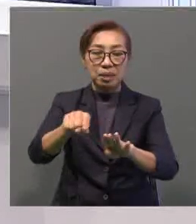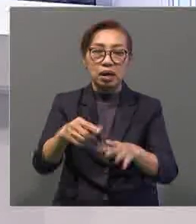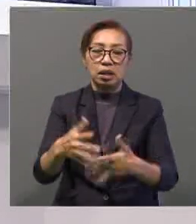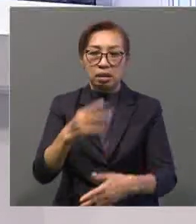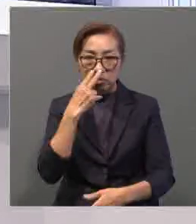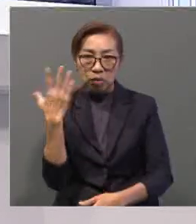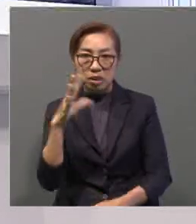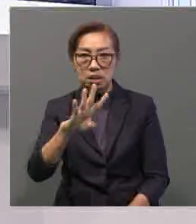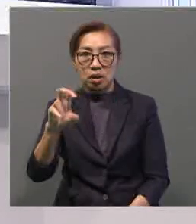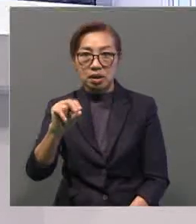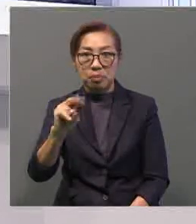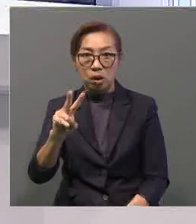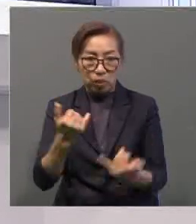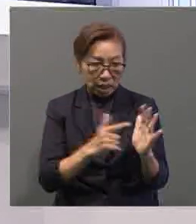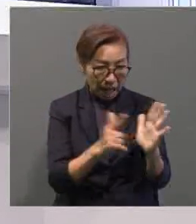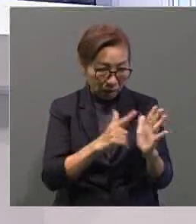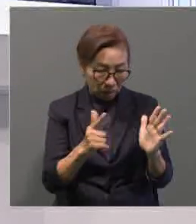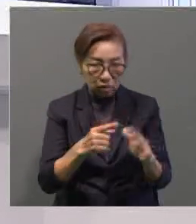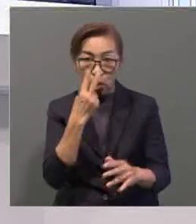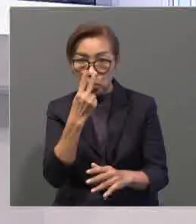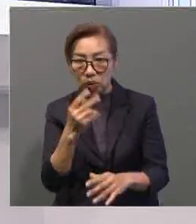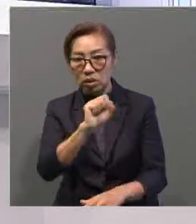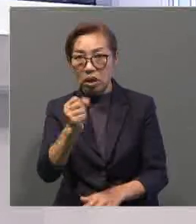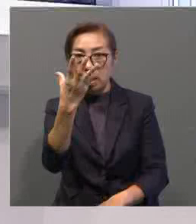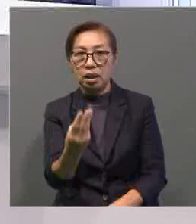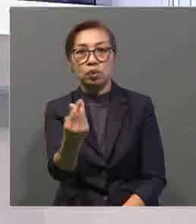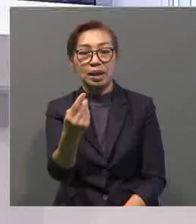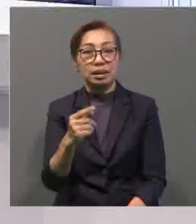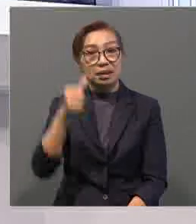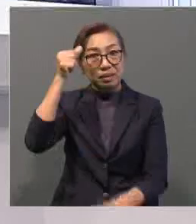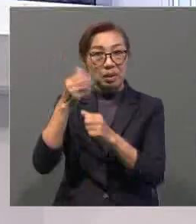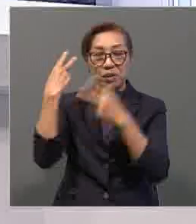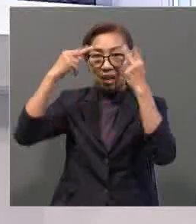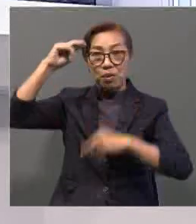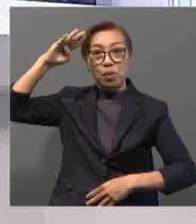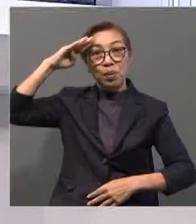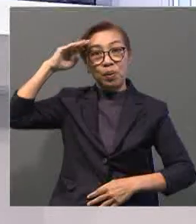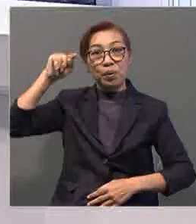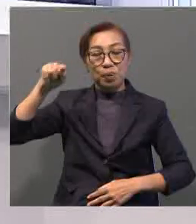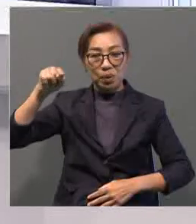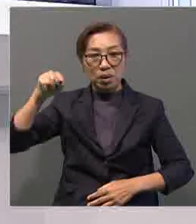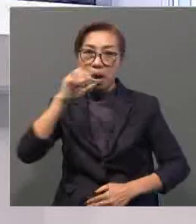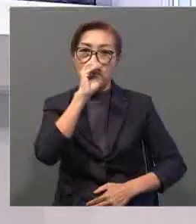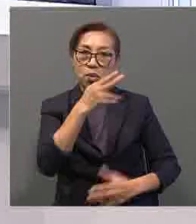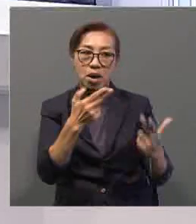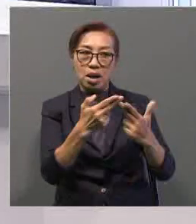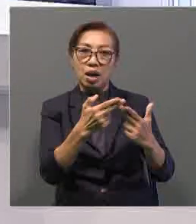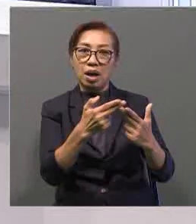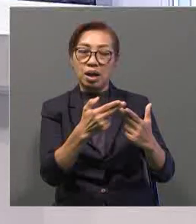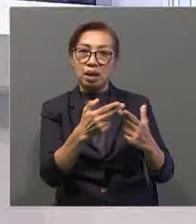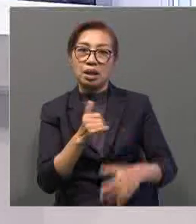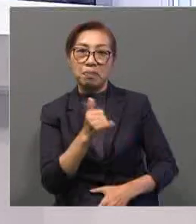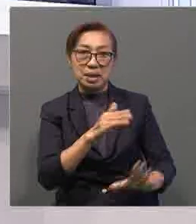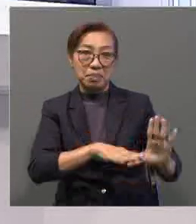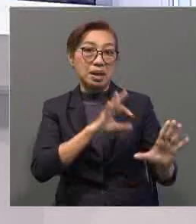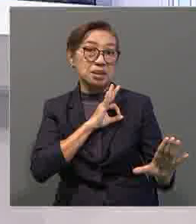ต้องดูสรุปยอดกันอีกทีนึงครับขณะที่ถ้าจำกันได้ตอนที่เปิดตัวพลเอกประยุทธ์จันทร์โอชารวมไทยสร้างชาติเมื่อ 9